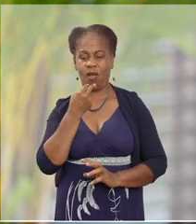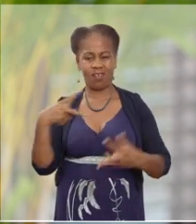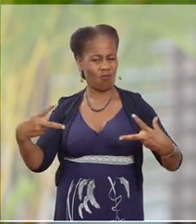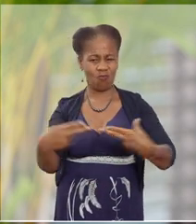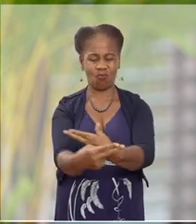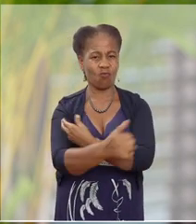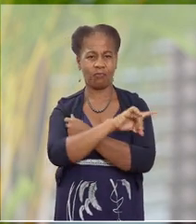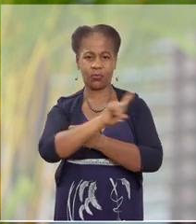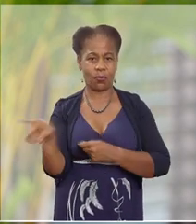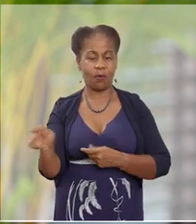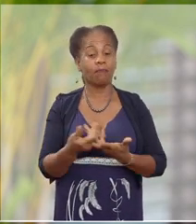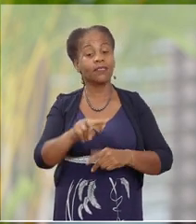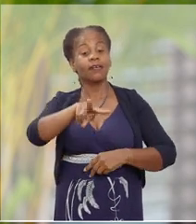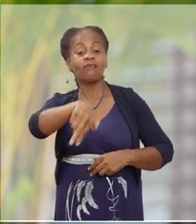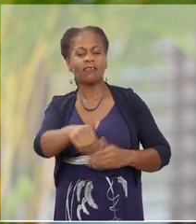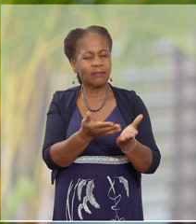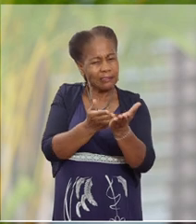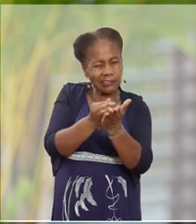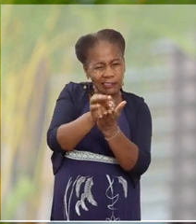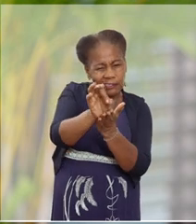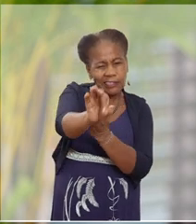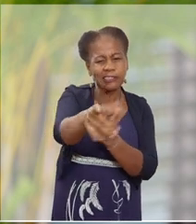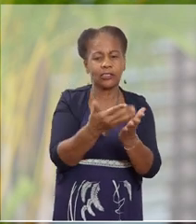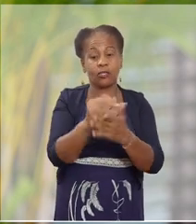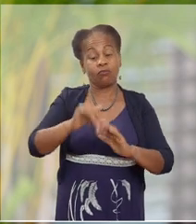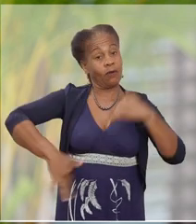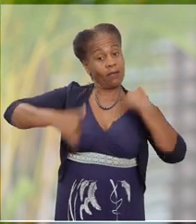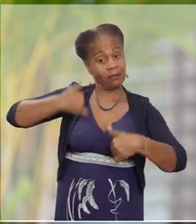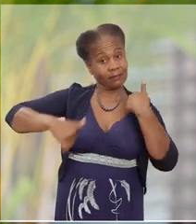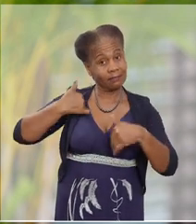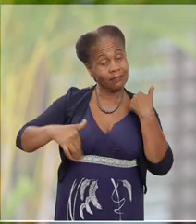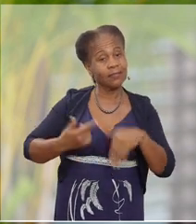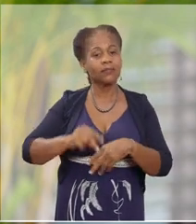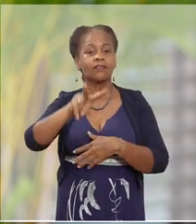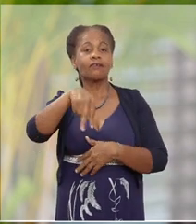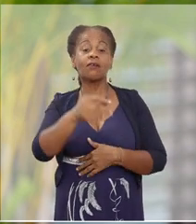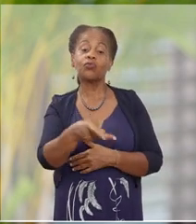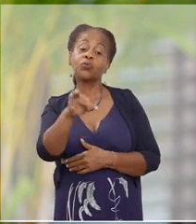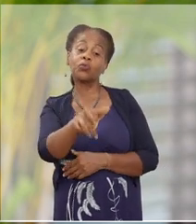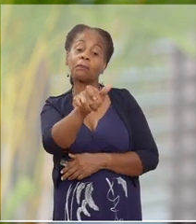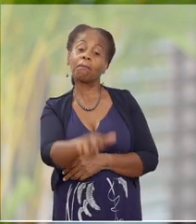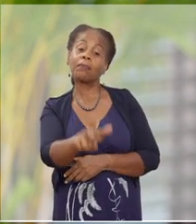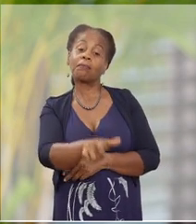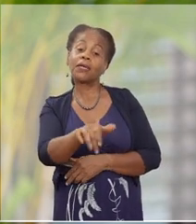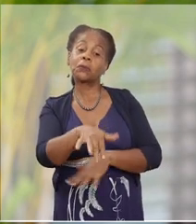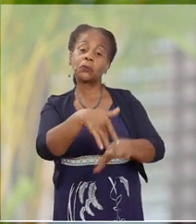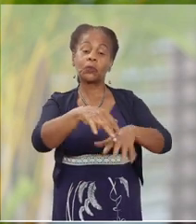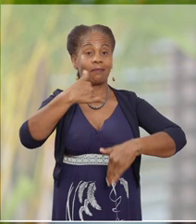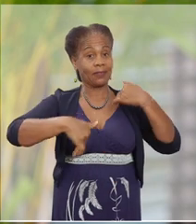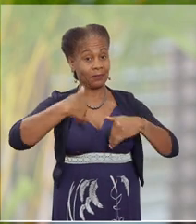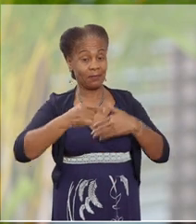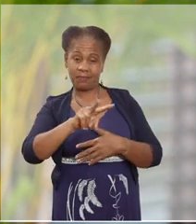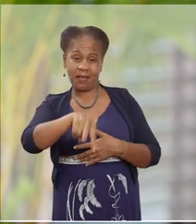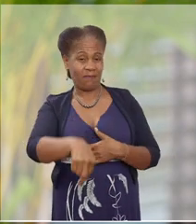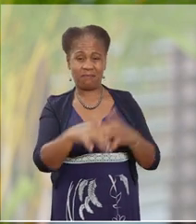interruption c'est le sens du plan de crise de la MDPH pour que les personnes en situation de handicap